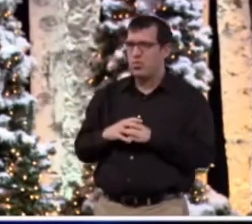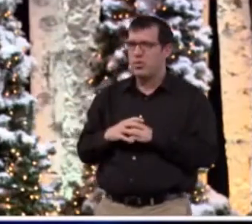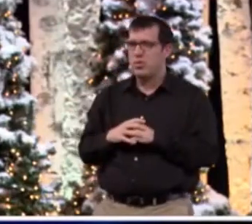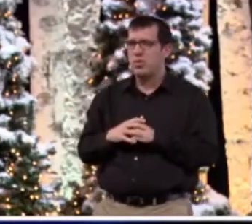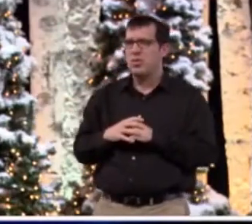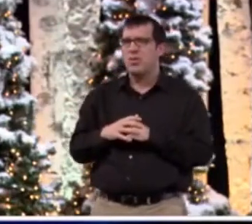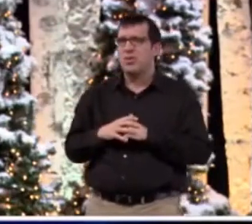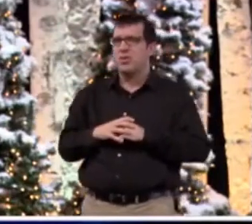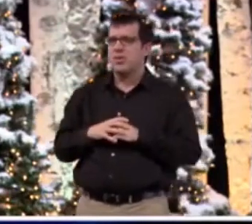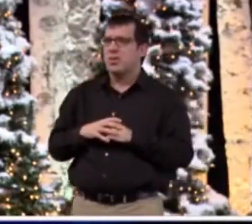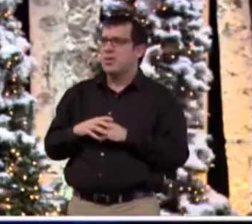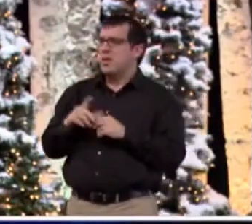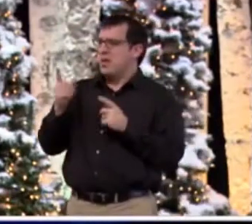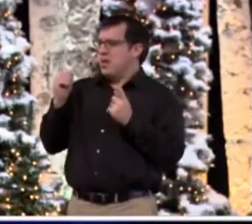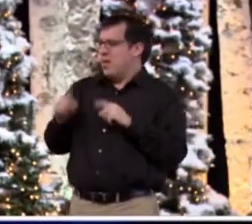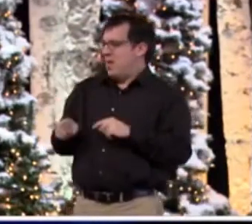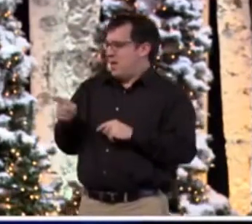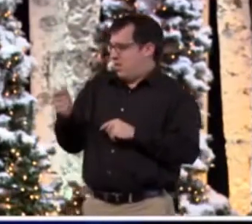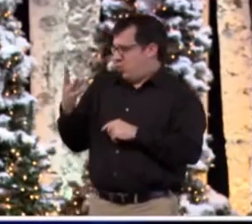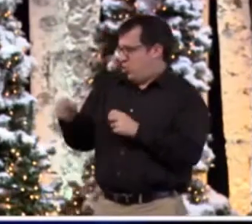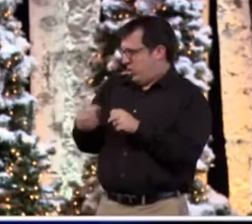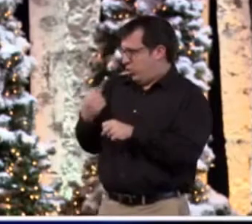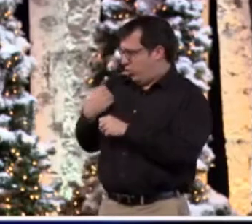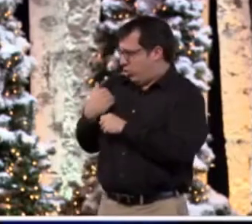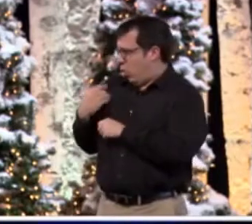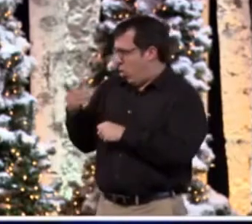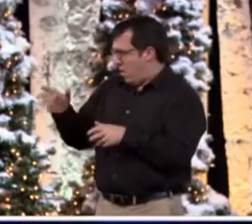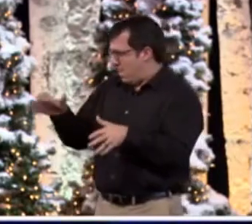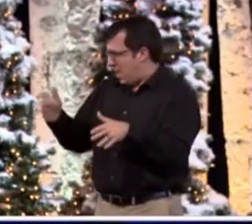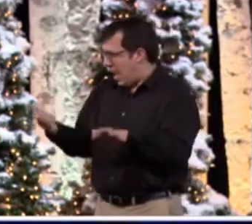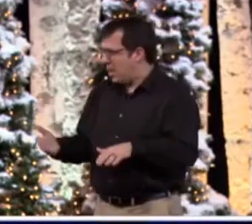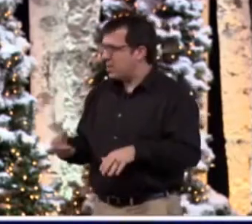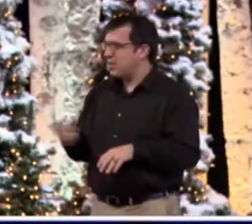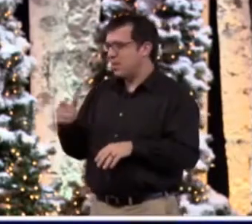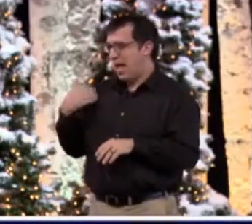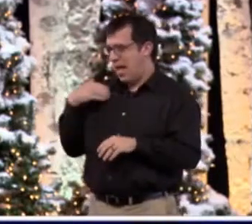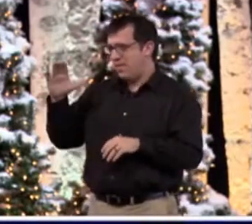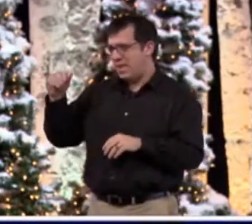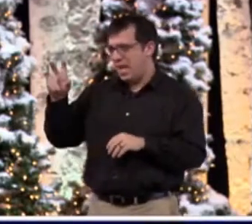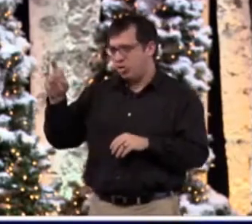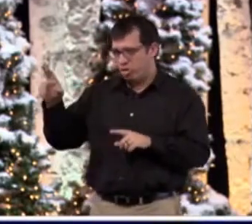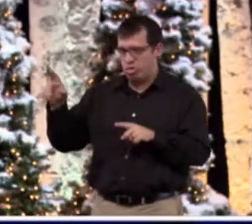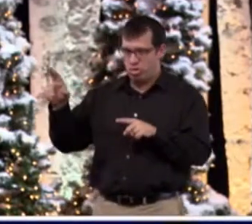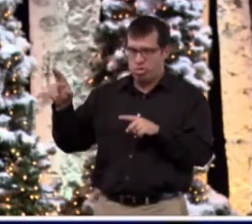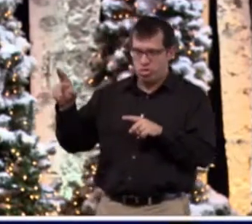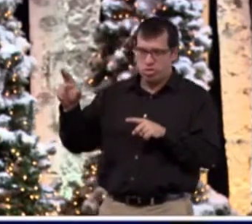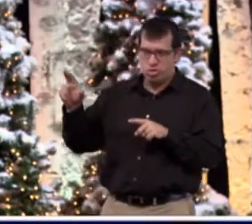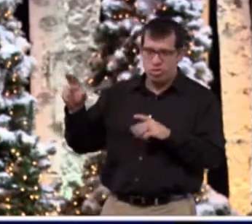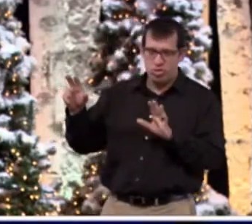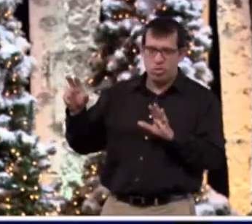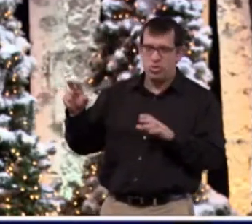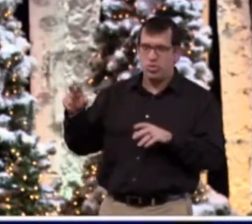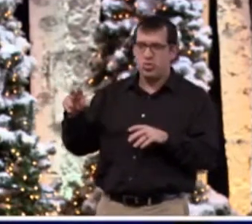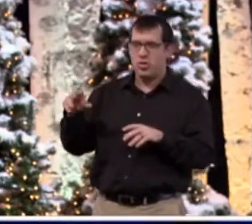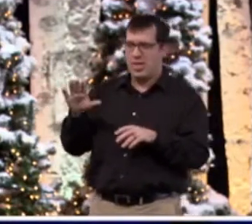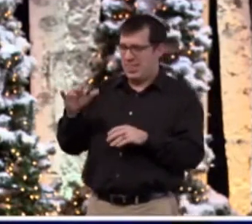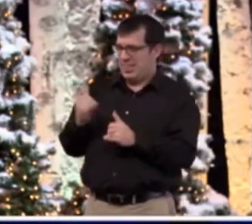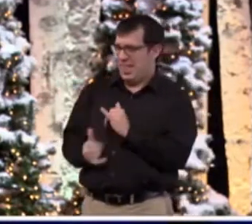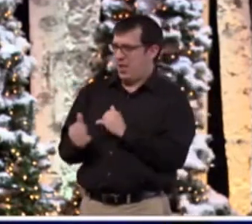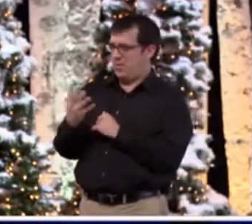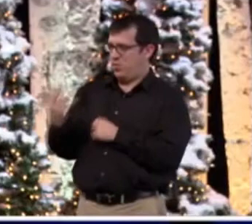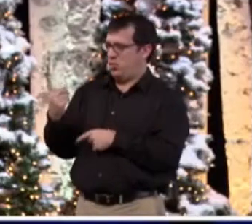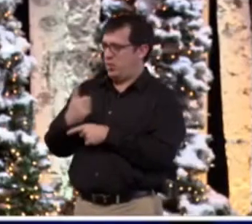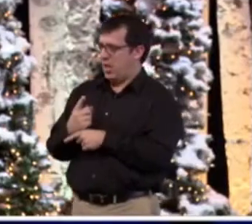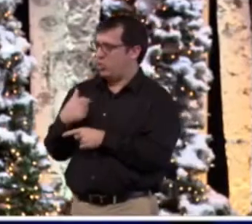उहाँ केही वर्ष अघि मर्नुभयो र क्यान्सरका कारण उहाँ मृत्युको नजिक हुनुहुन्थ्यो र उहाँको मृत्यु अघि आराम गर्नका